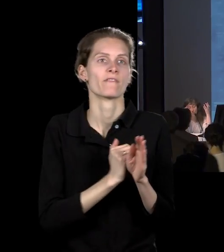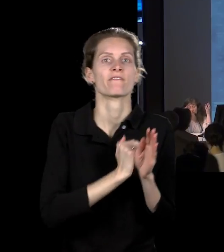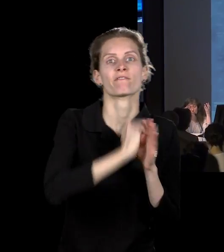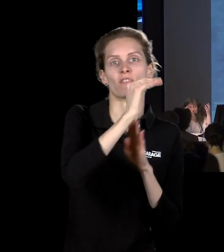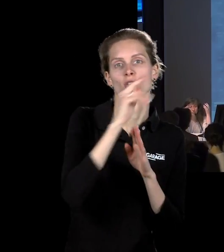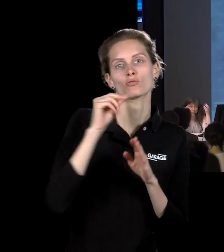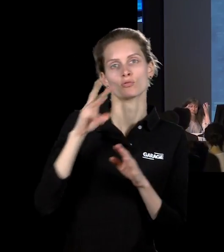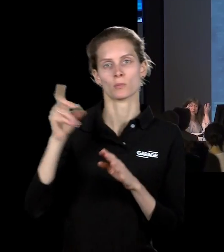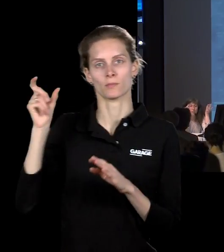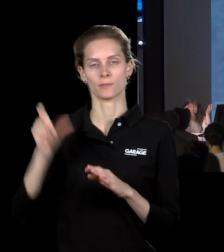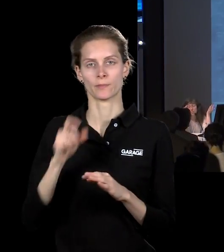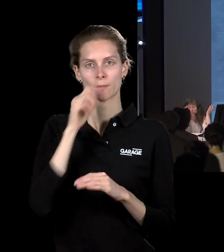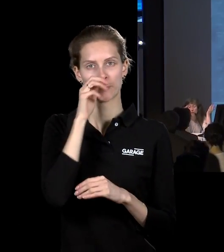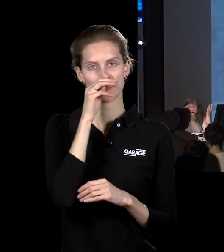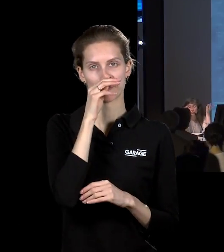должны